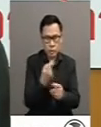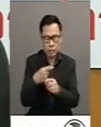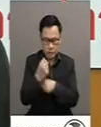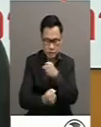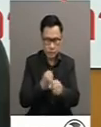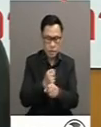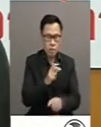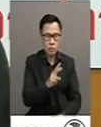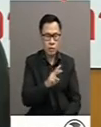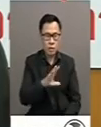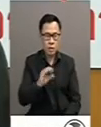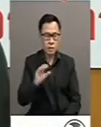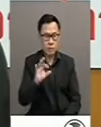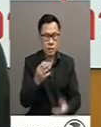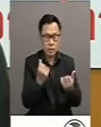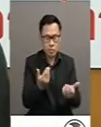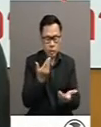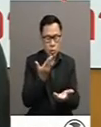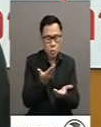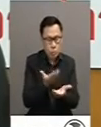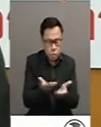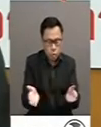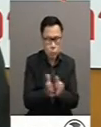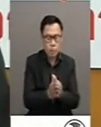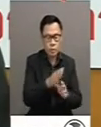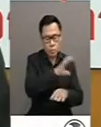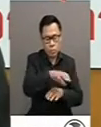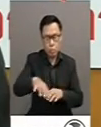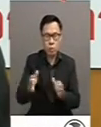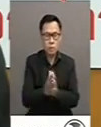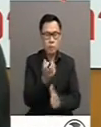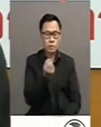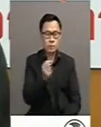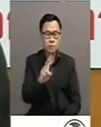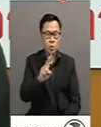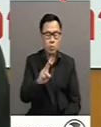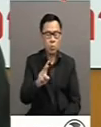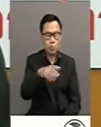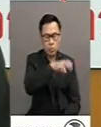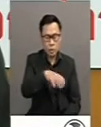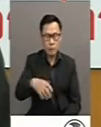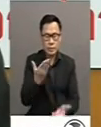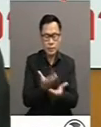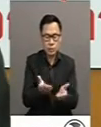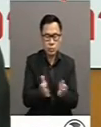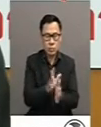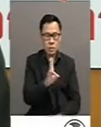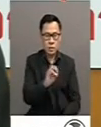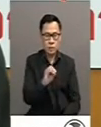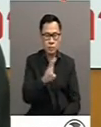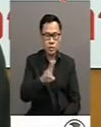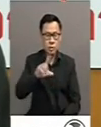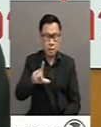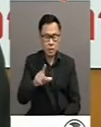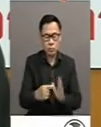ในสิ้นปี2559มีทั้งหมด12องค์กรครับรวมเม็ดเงินทั้งหมด72ล้านกว่าบาทก็มีโครง